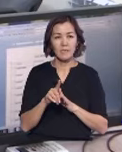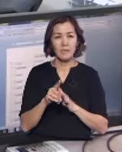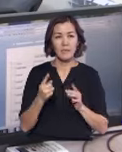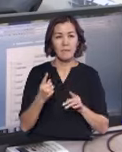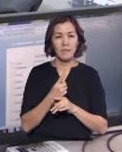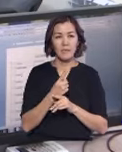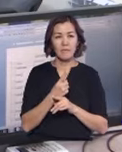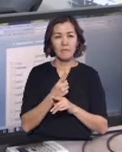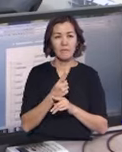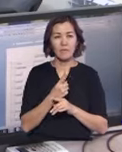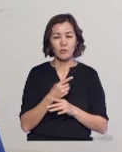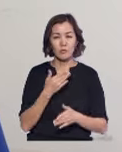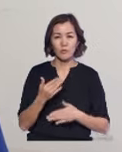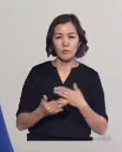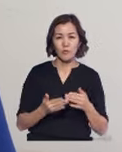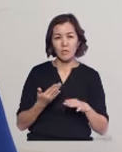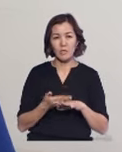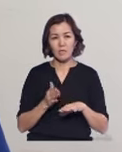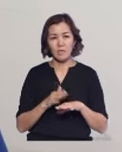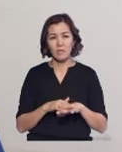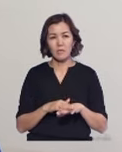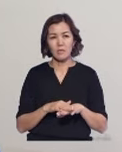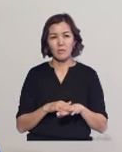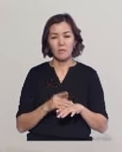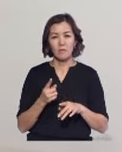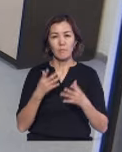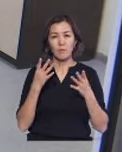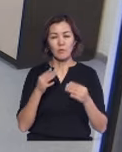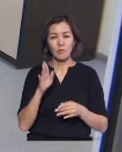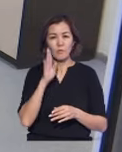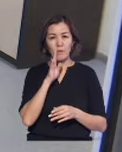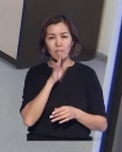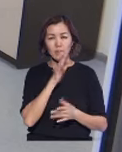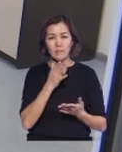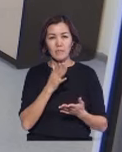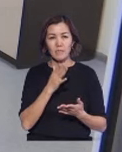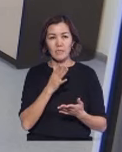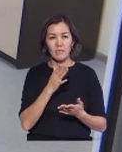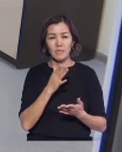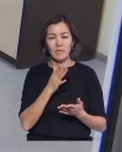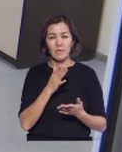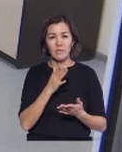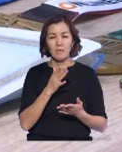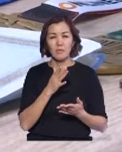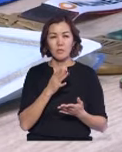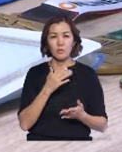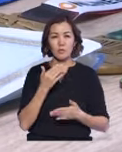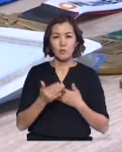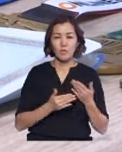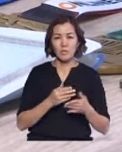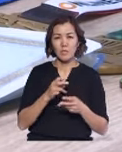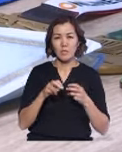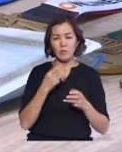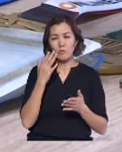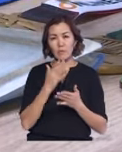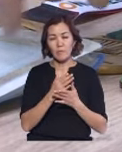алғашында теңселіп жүре бастаған. Онысы өзіне білінбеген. Бір күні анасы сен теңселіп жүресің дегенде оған да мән бермепті. Уақыт өте